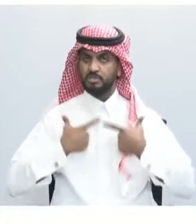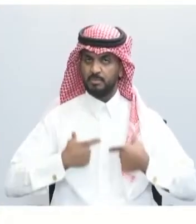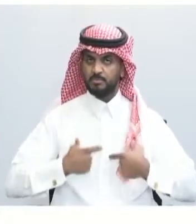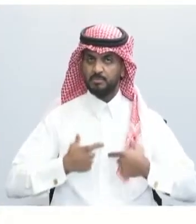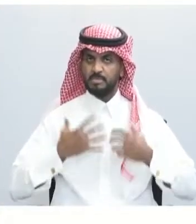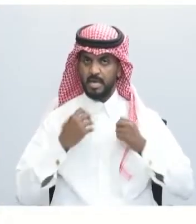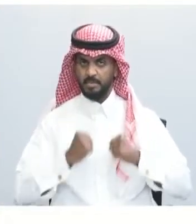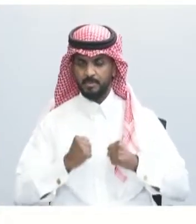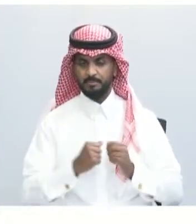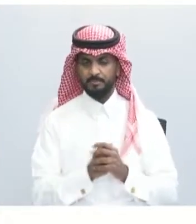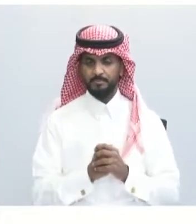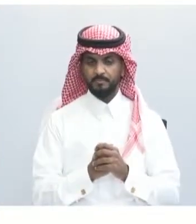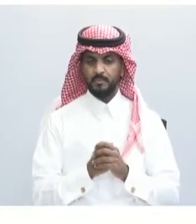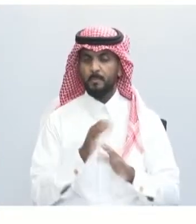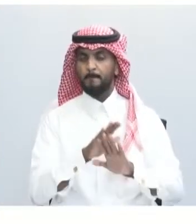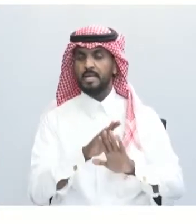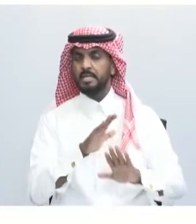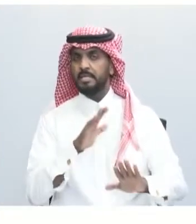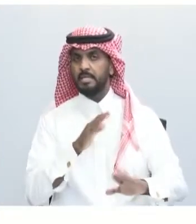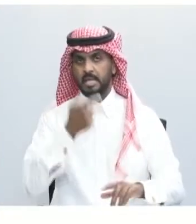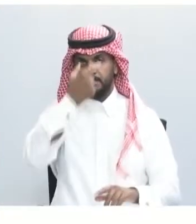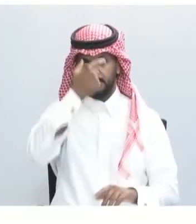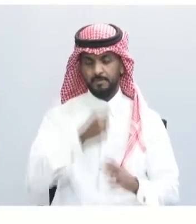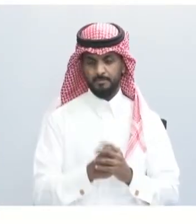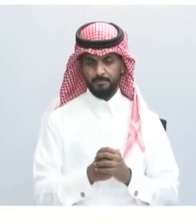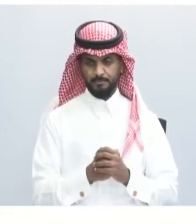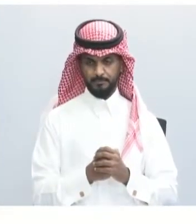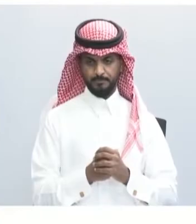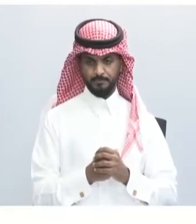بصحه سليمه بعيدا عن الامراض